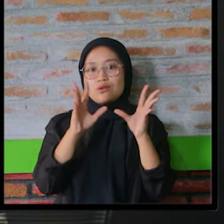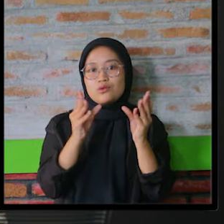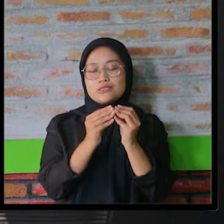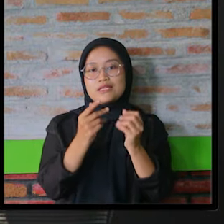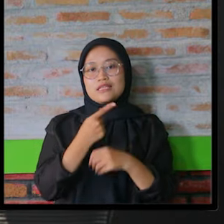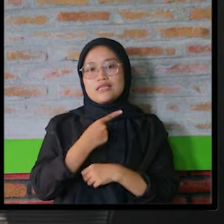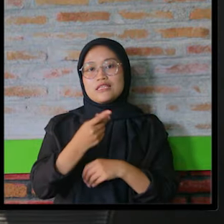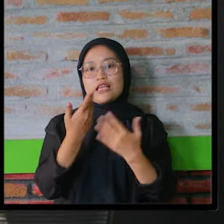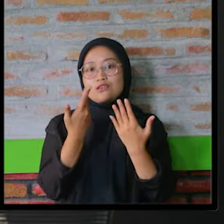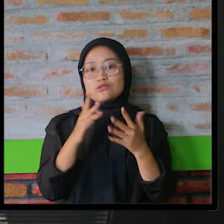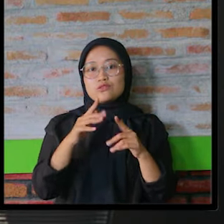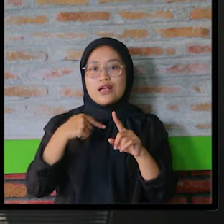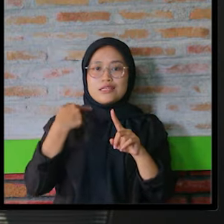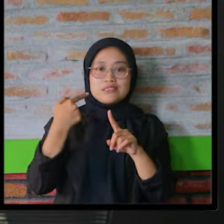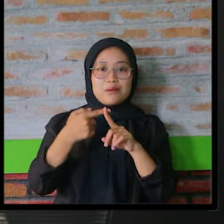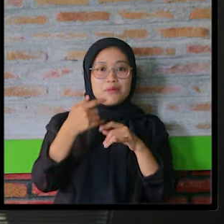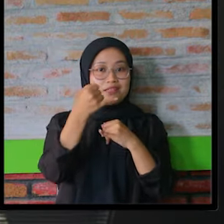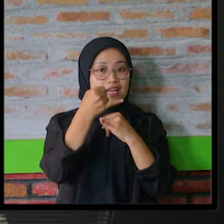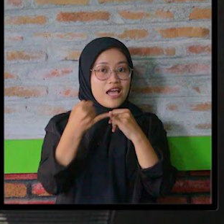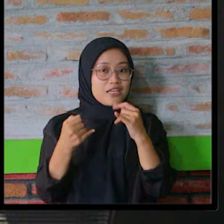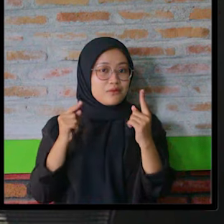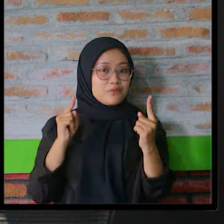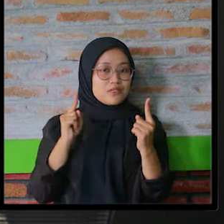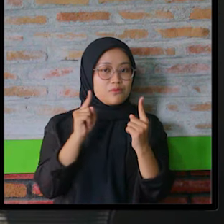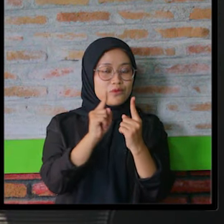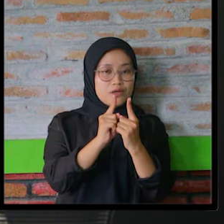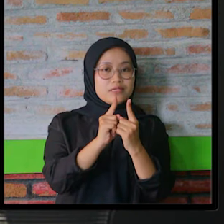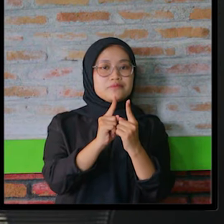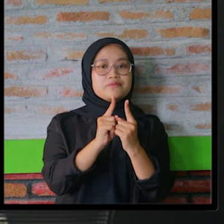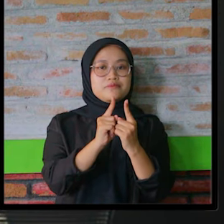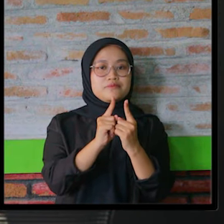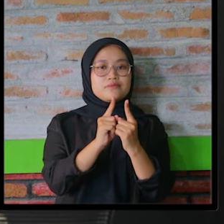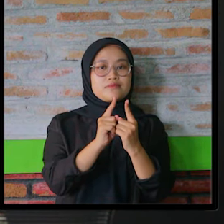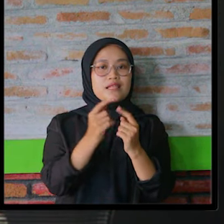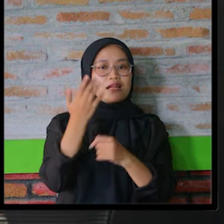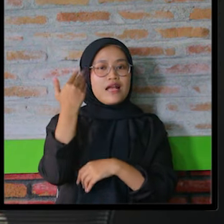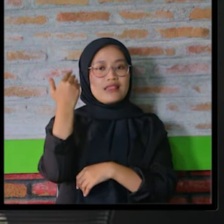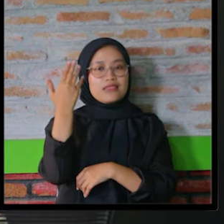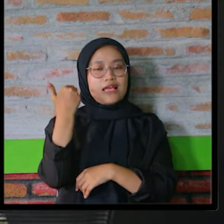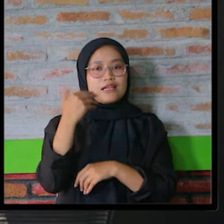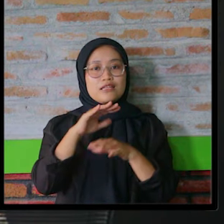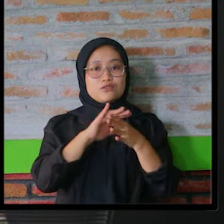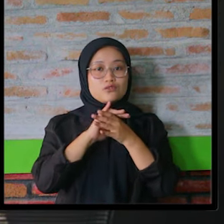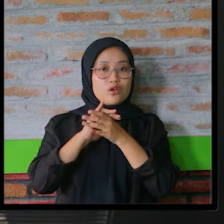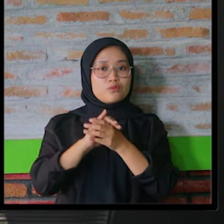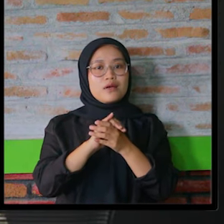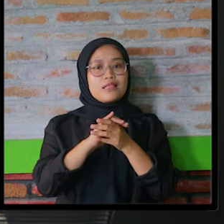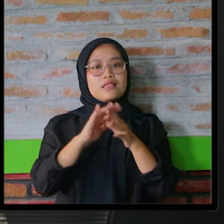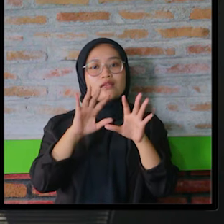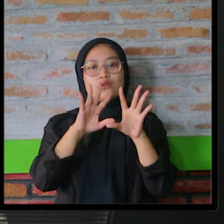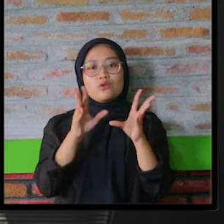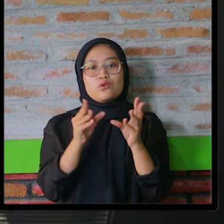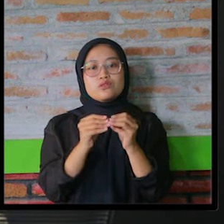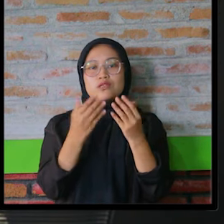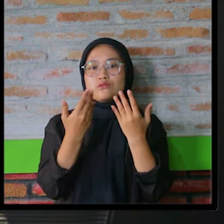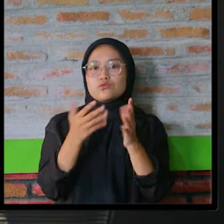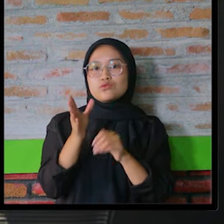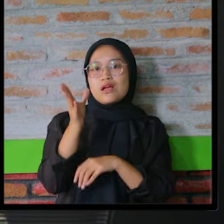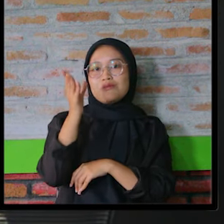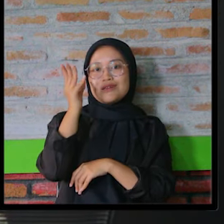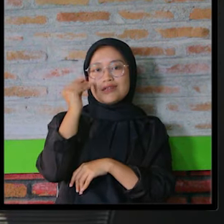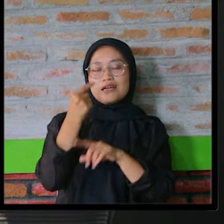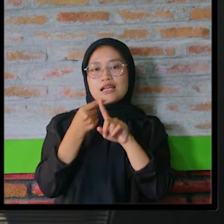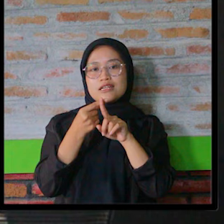ee Penghujung pertemuan dan tadi sobat inlusi sudah eh mendengar ee dari yang